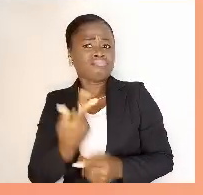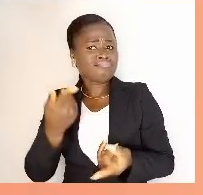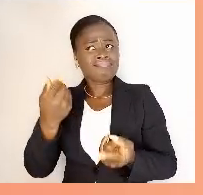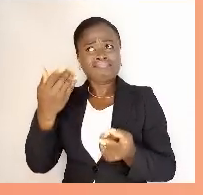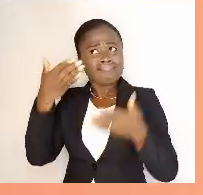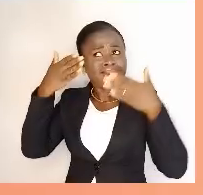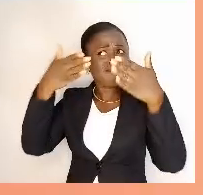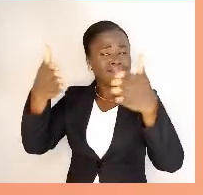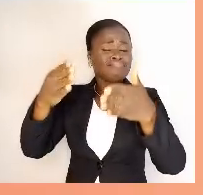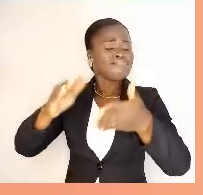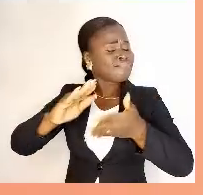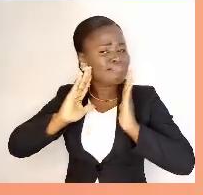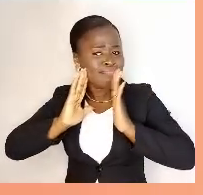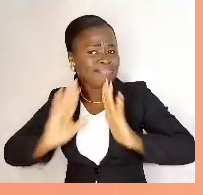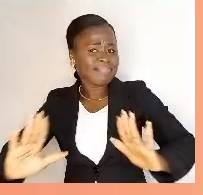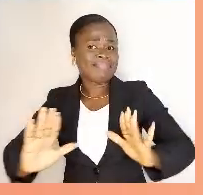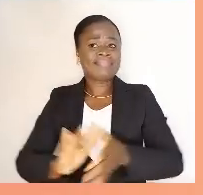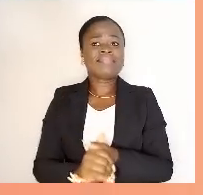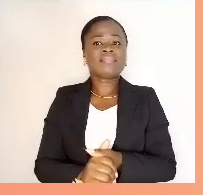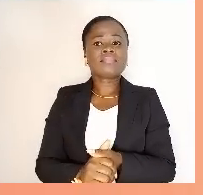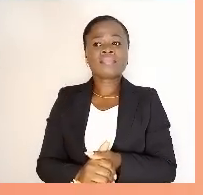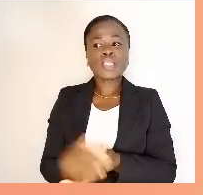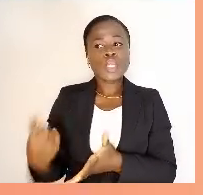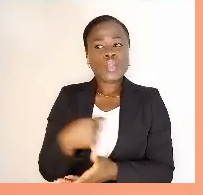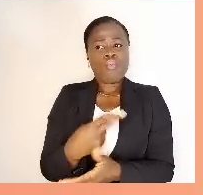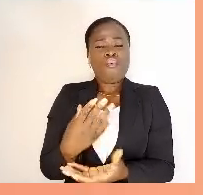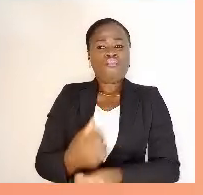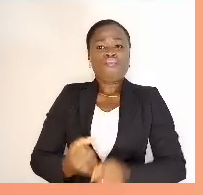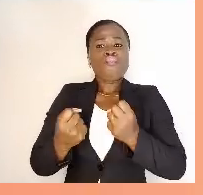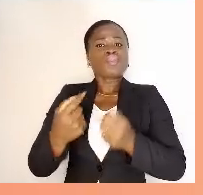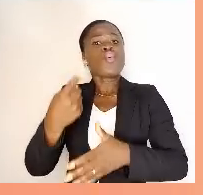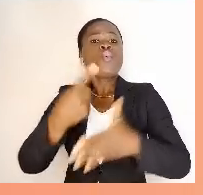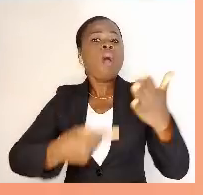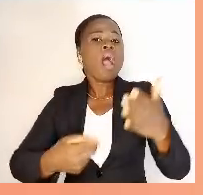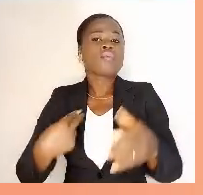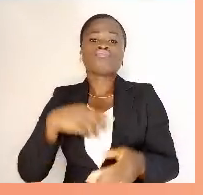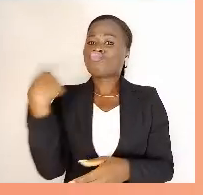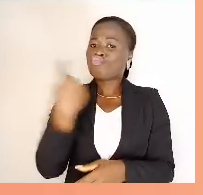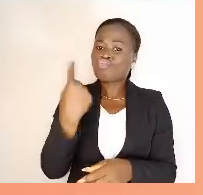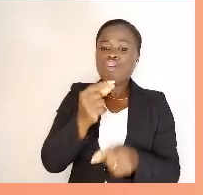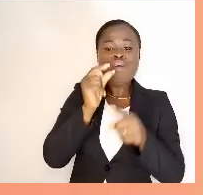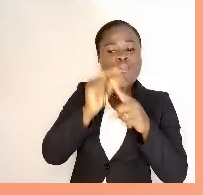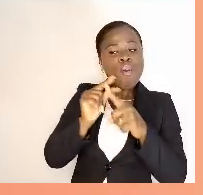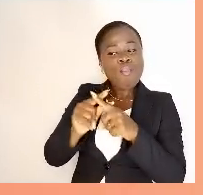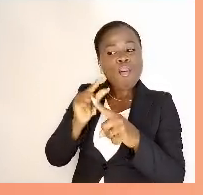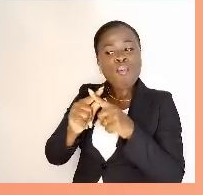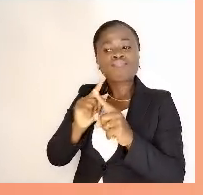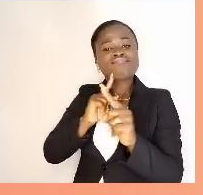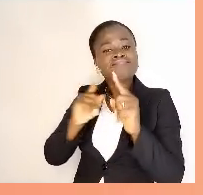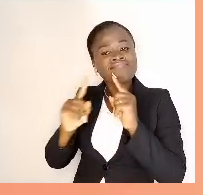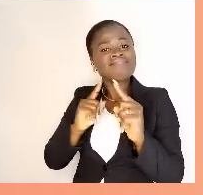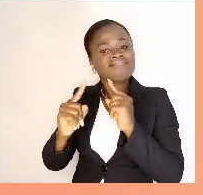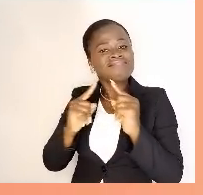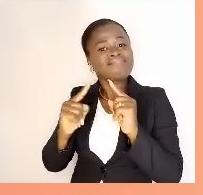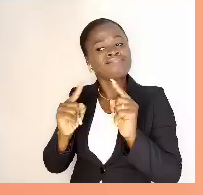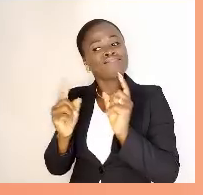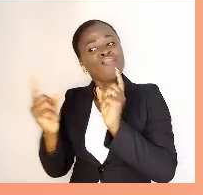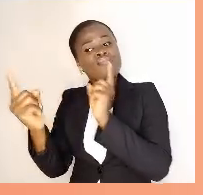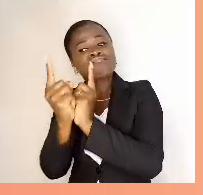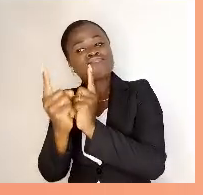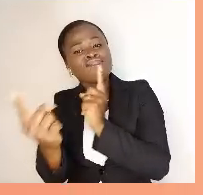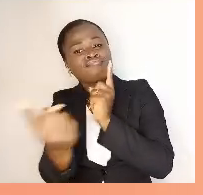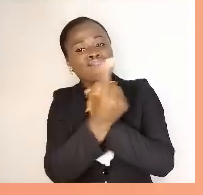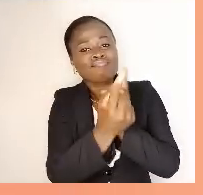tension. Notre force a été d'avoir toujours su trouver les mots, les